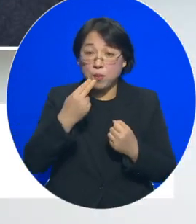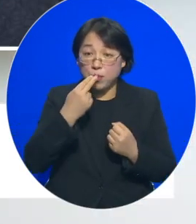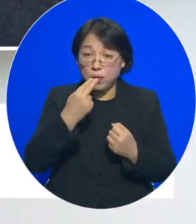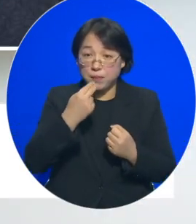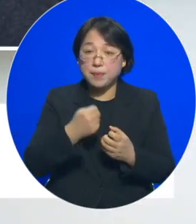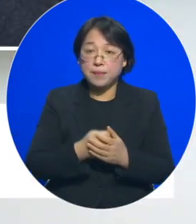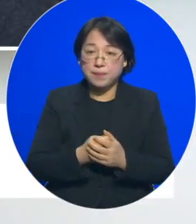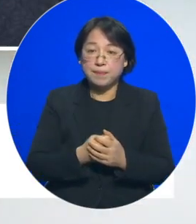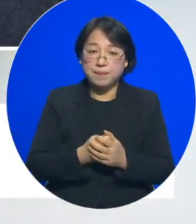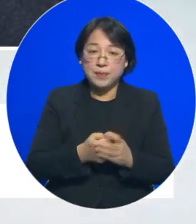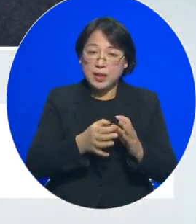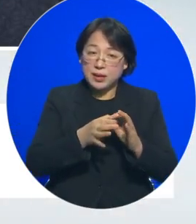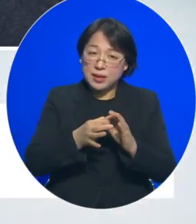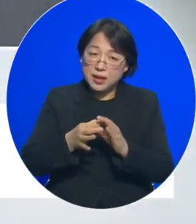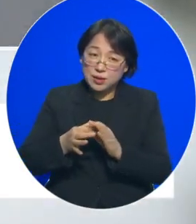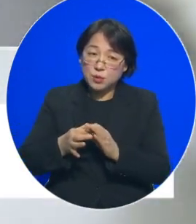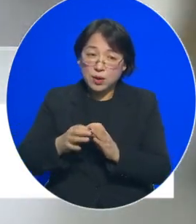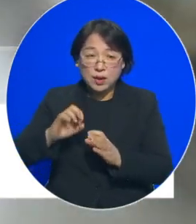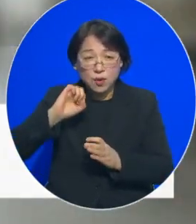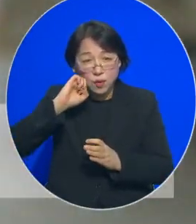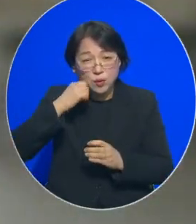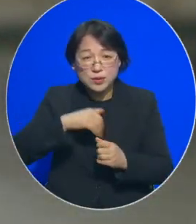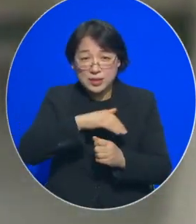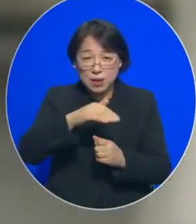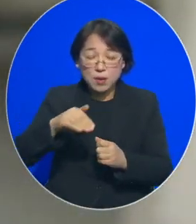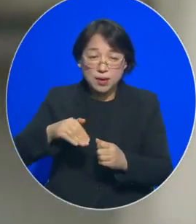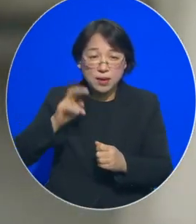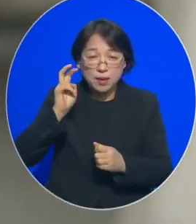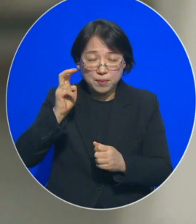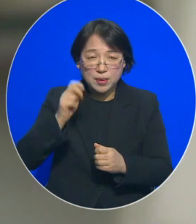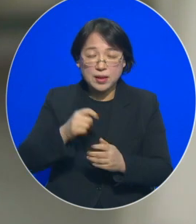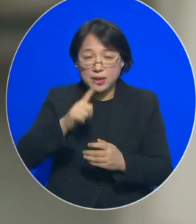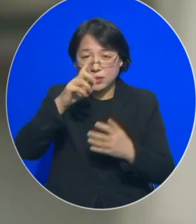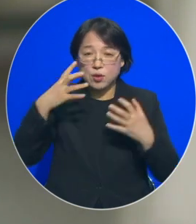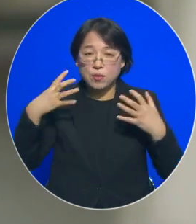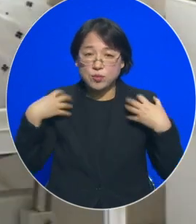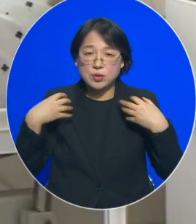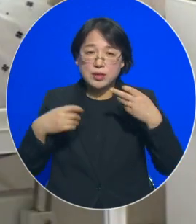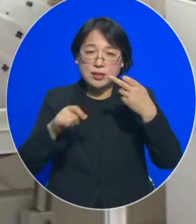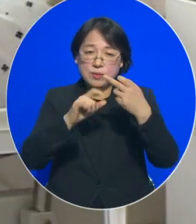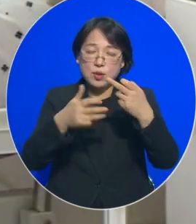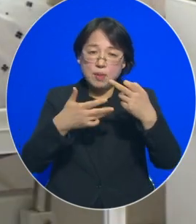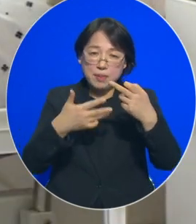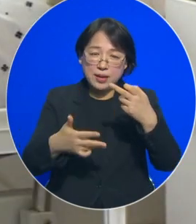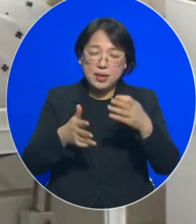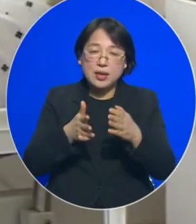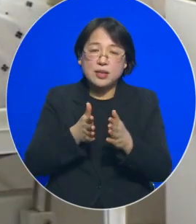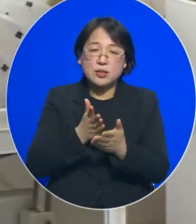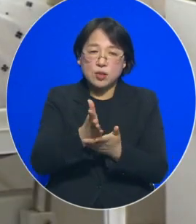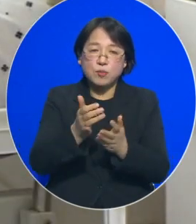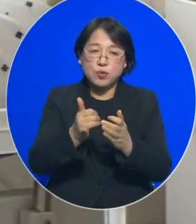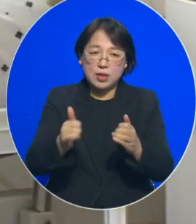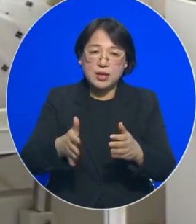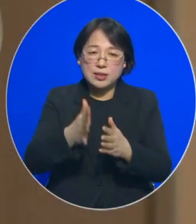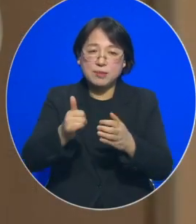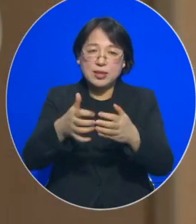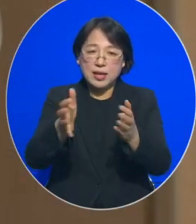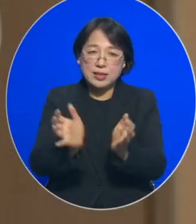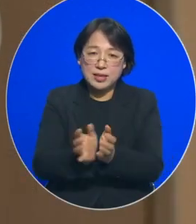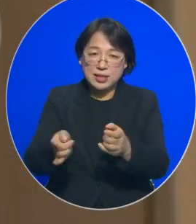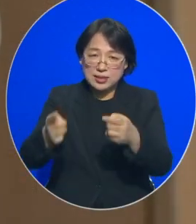건강보험이 지속 가능하기 어렵다고 보고 있습니다. 정부는 8일 전문가와 시민단체들이 참석하는 공청회를